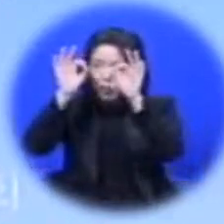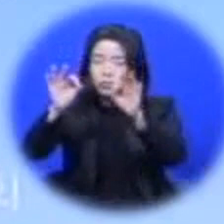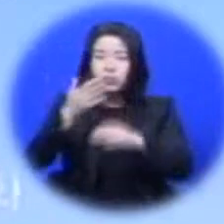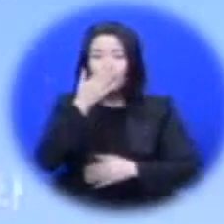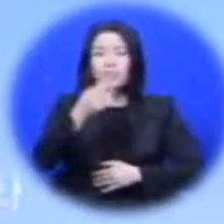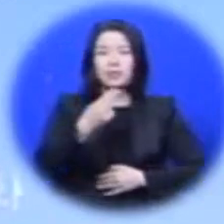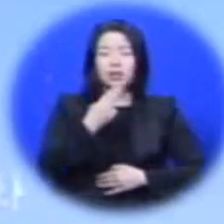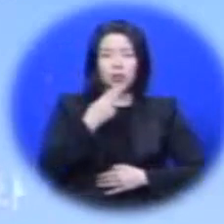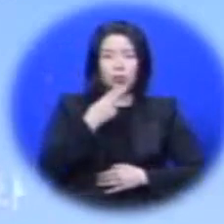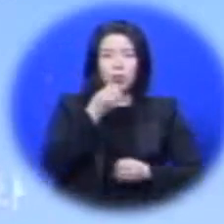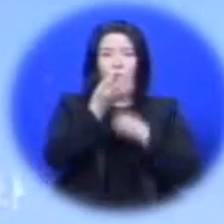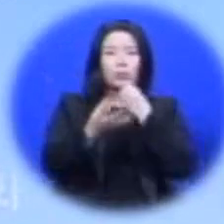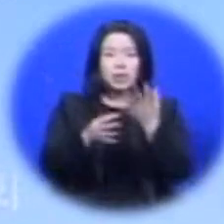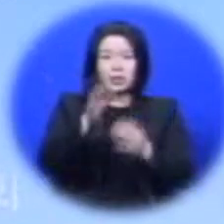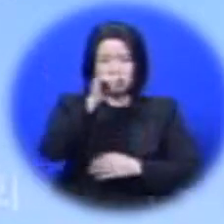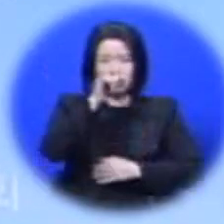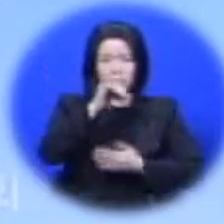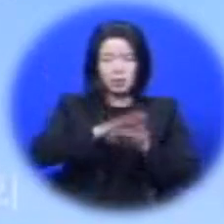고백했어요.